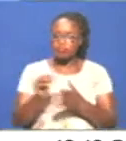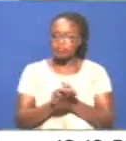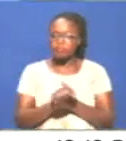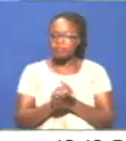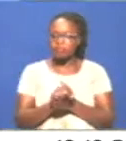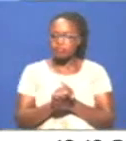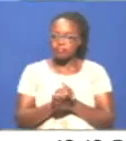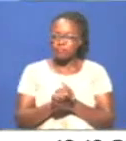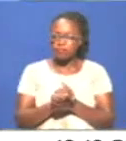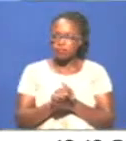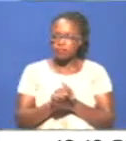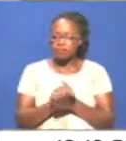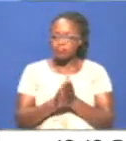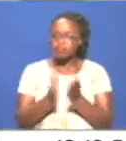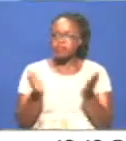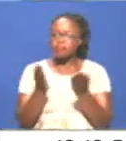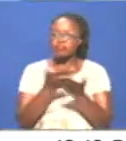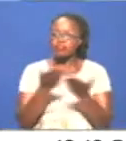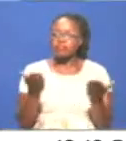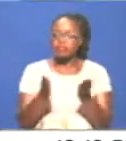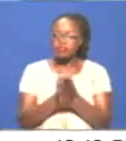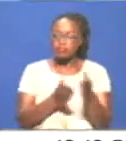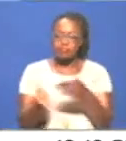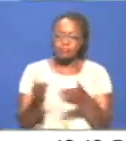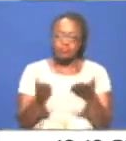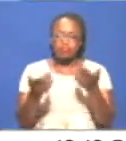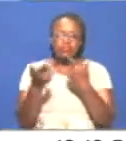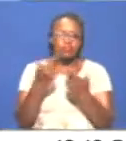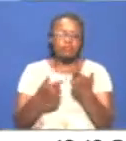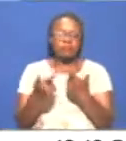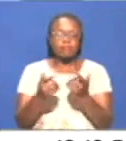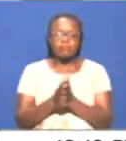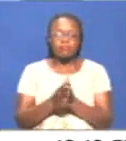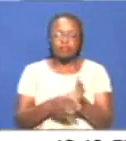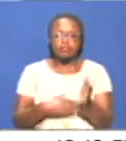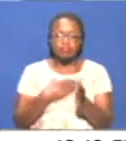all to take out the opportunity to come and really visit the